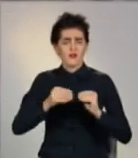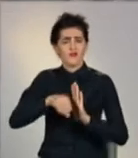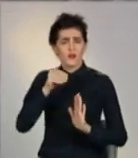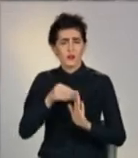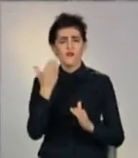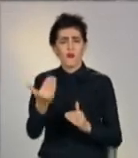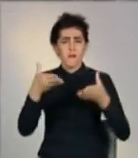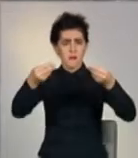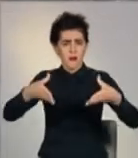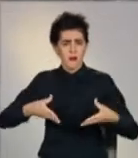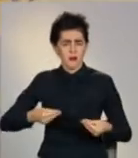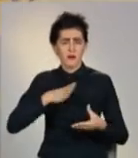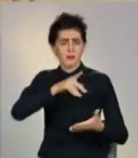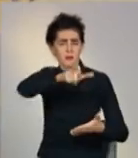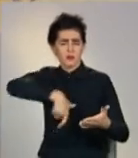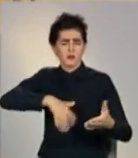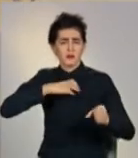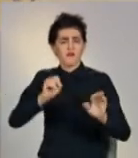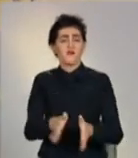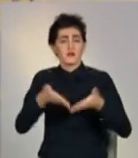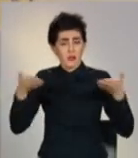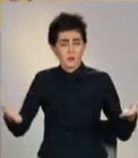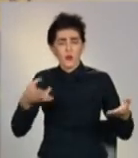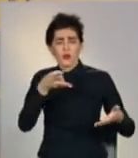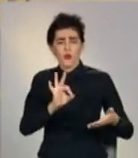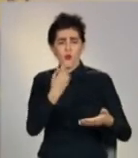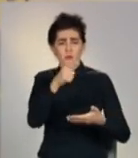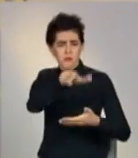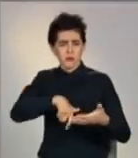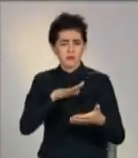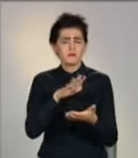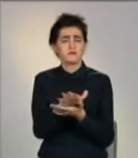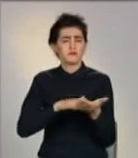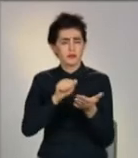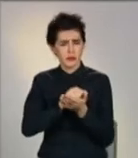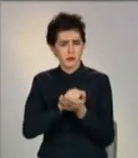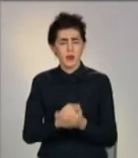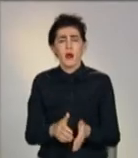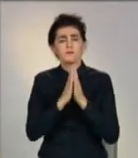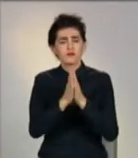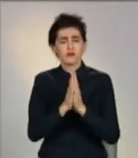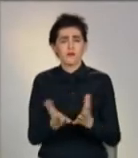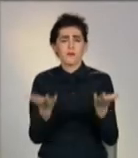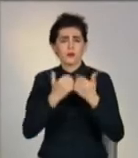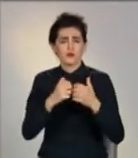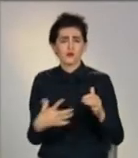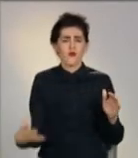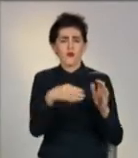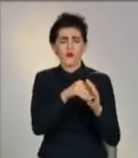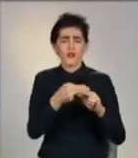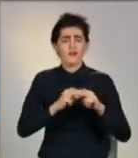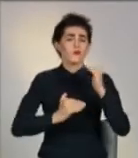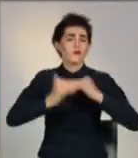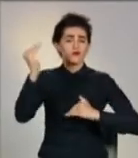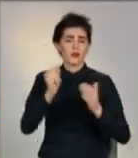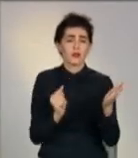пакети з бюлетенями були розпакованими, а деякі з бланків зіпсовані. Прошу врахувати ще все вище зазначене,